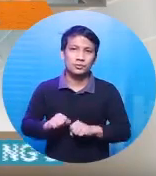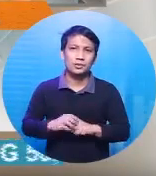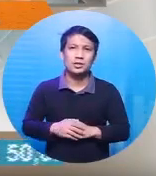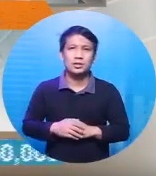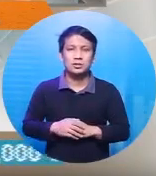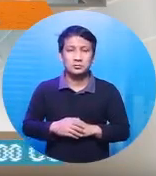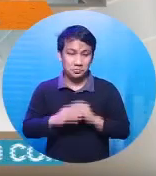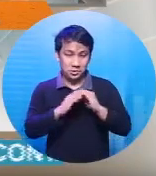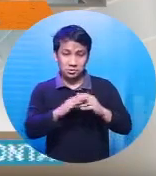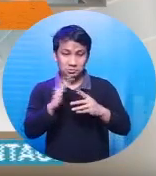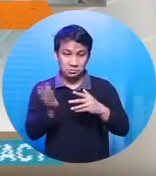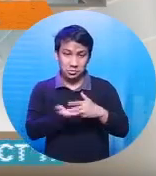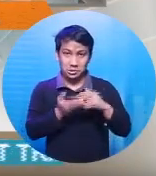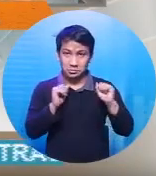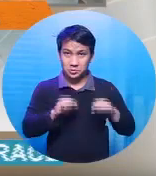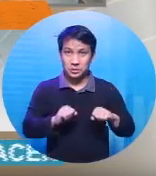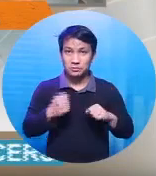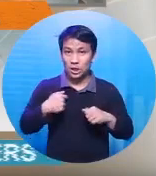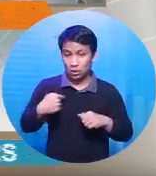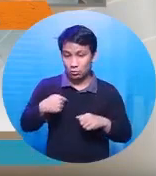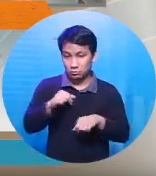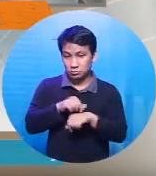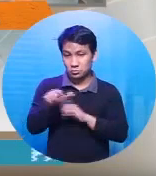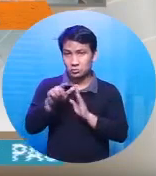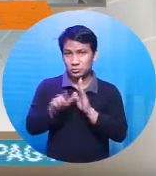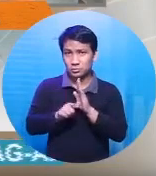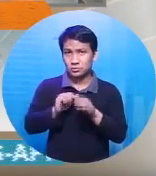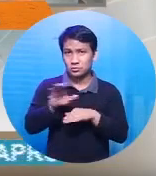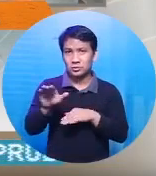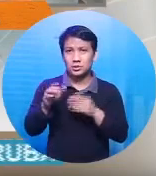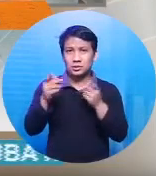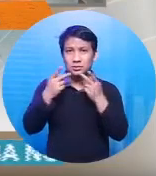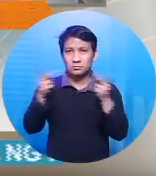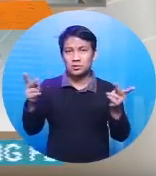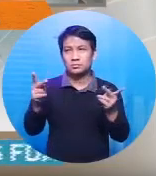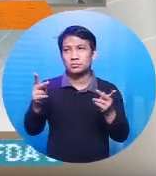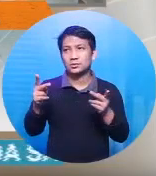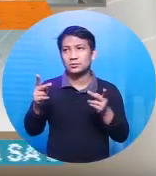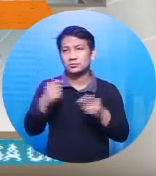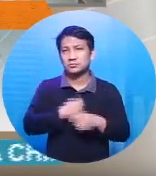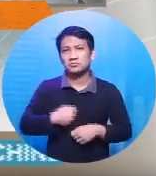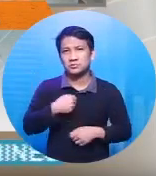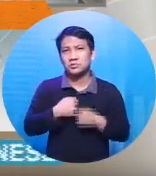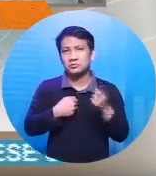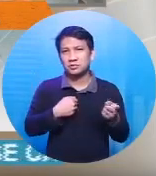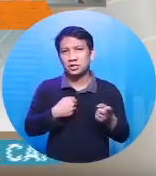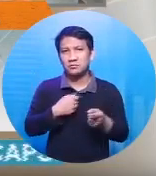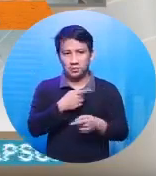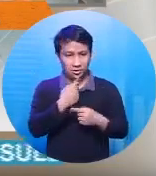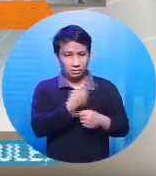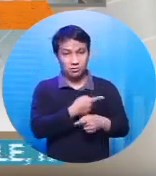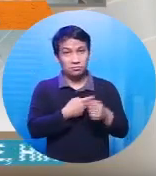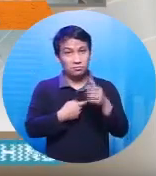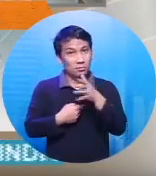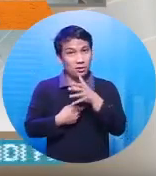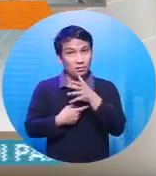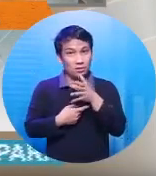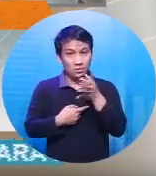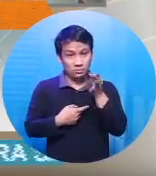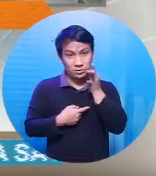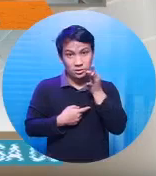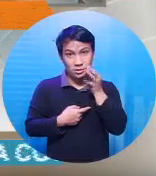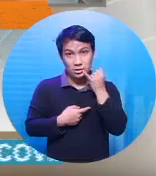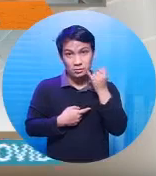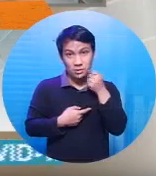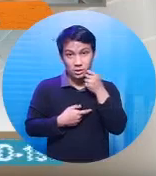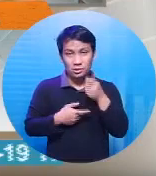So I suggest po, as a matter of legal advice, mag-public apology po siguro. Okay, kung hindi siya mag-public apology at nagsampa ng kasong